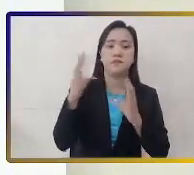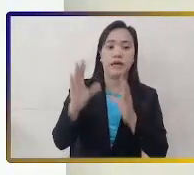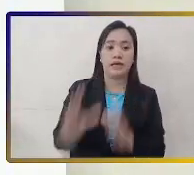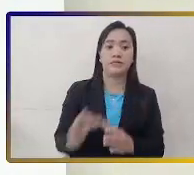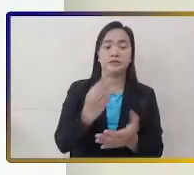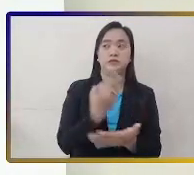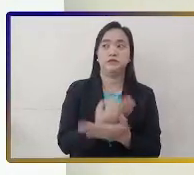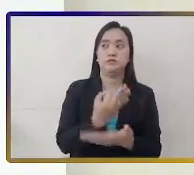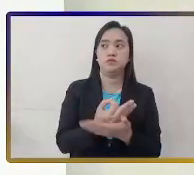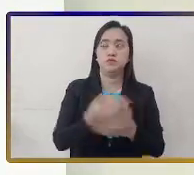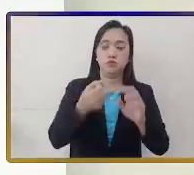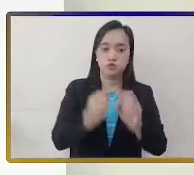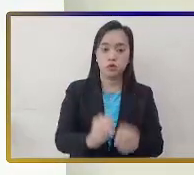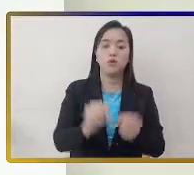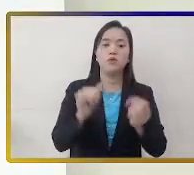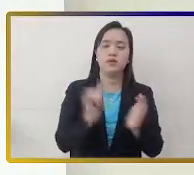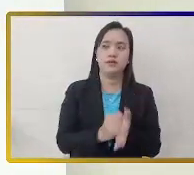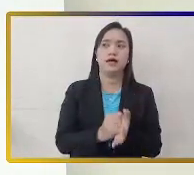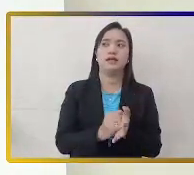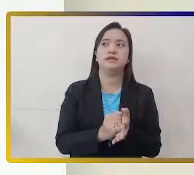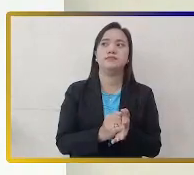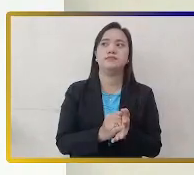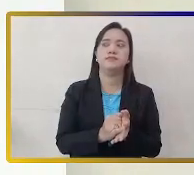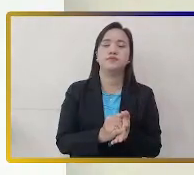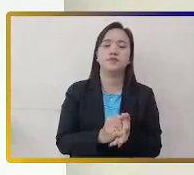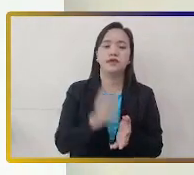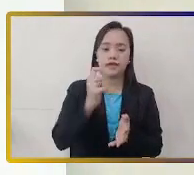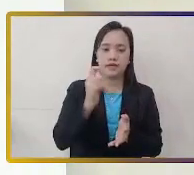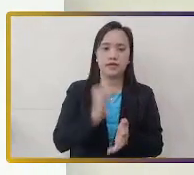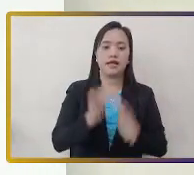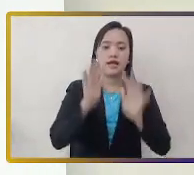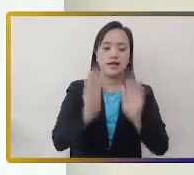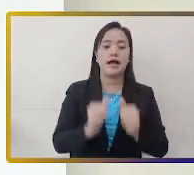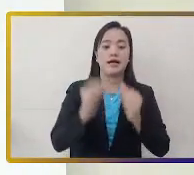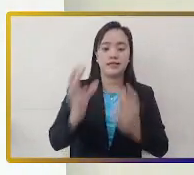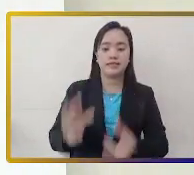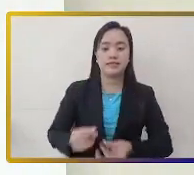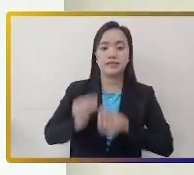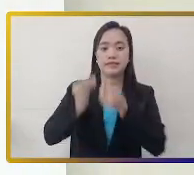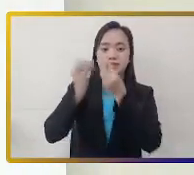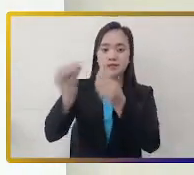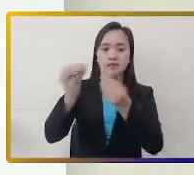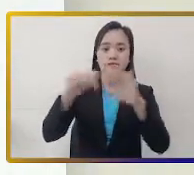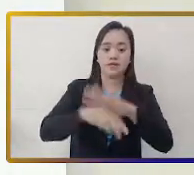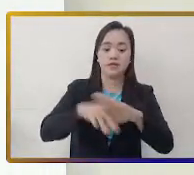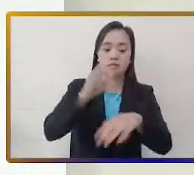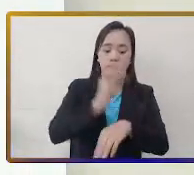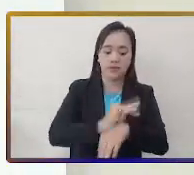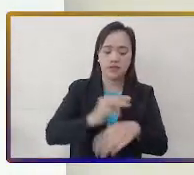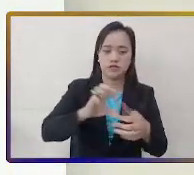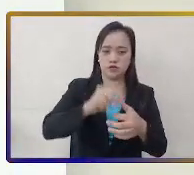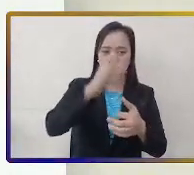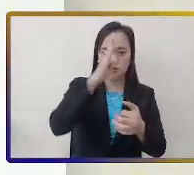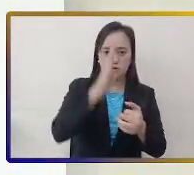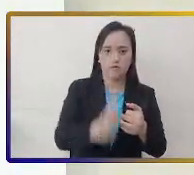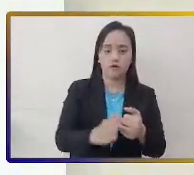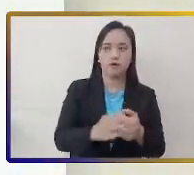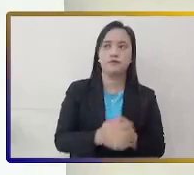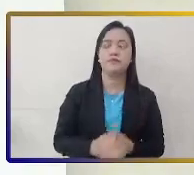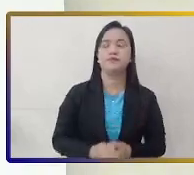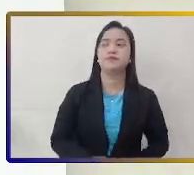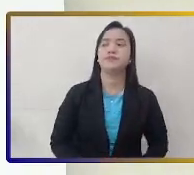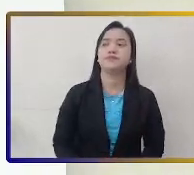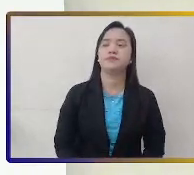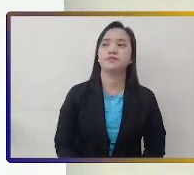income ay upang makapagbigay sa gawain ng Panginoon sa mga hindi sa mga bagong